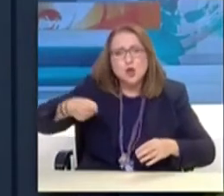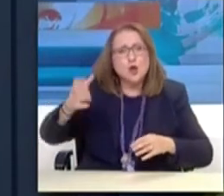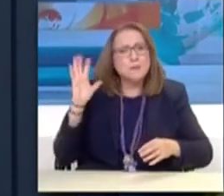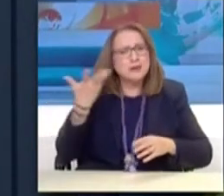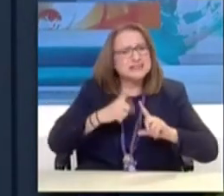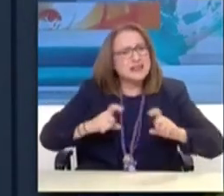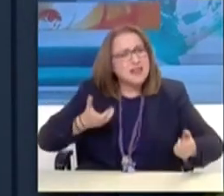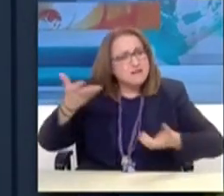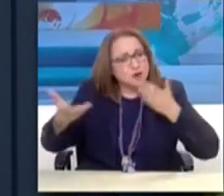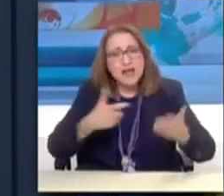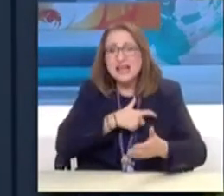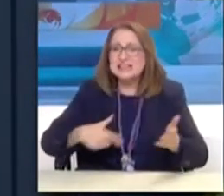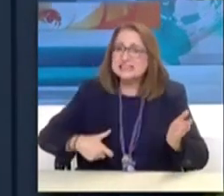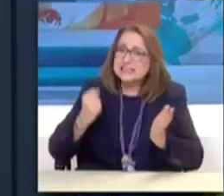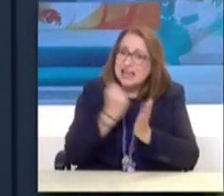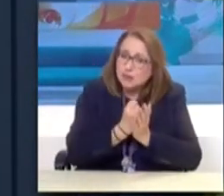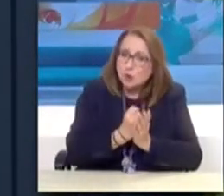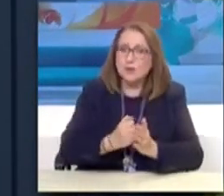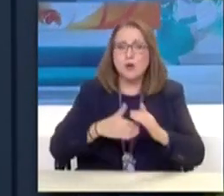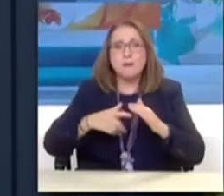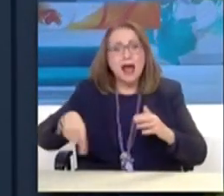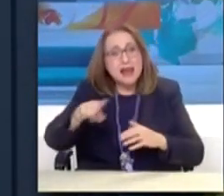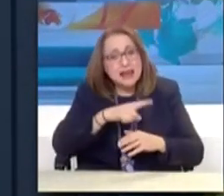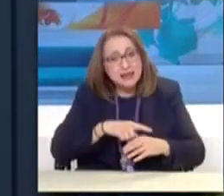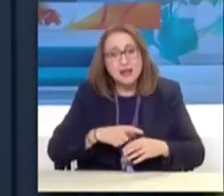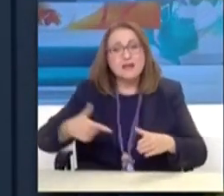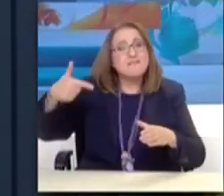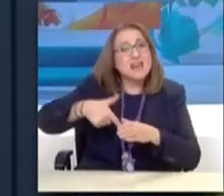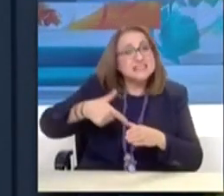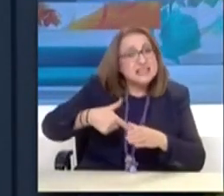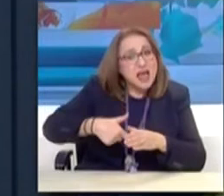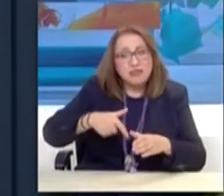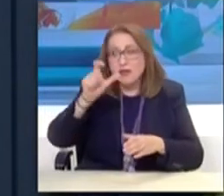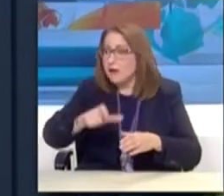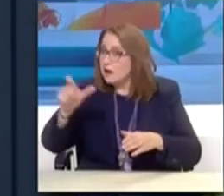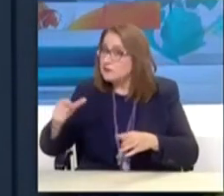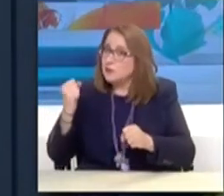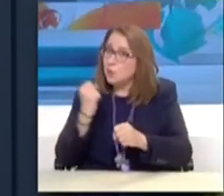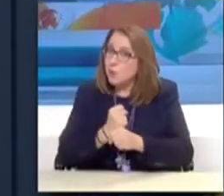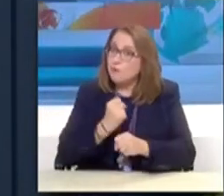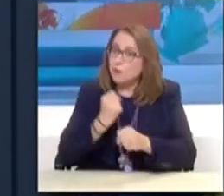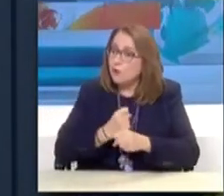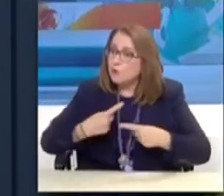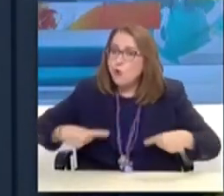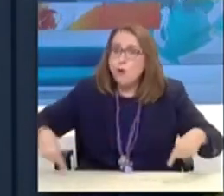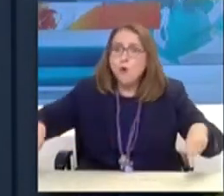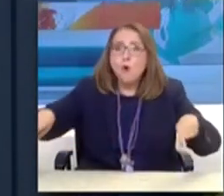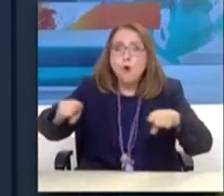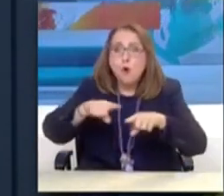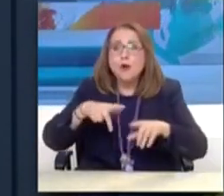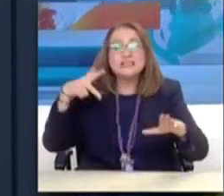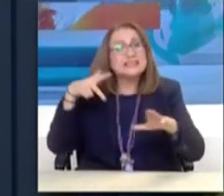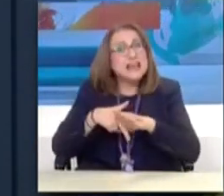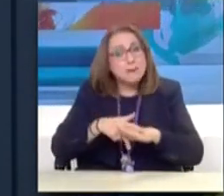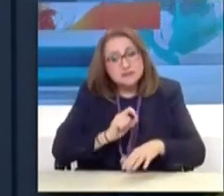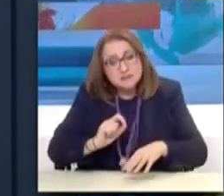και των courier, στους νέους εκείνους που εργάζονται στα βενζινάδικα, στα πρατήρια καυσίμων, στους συνανθρώπους μας πίσω από τα γκισέ